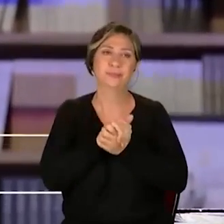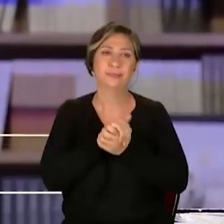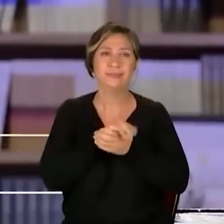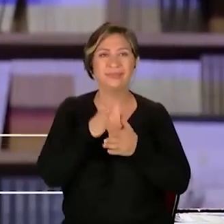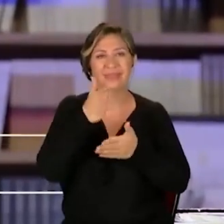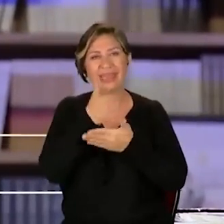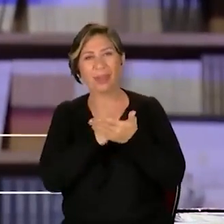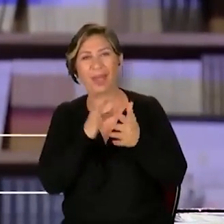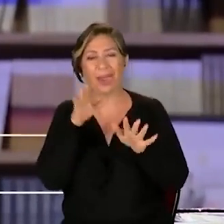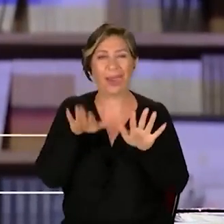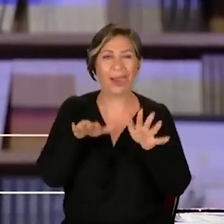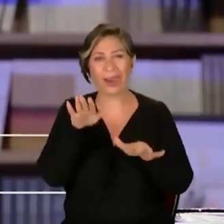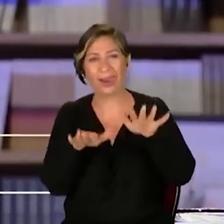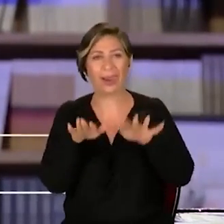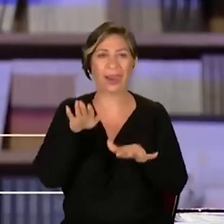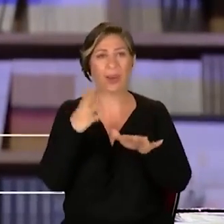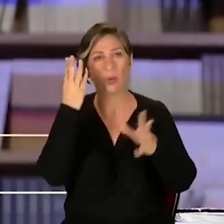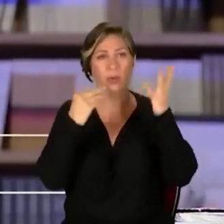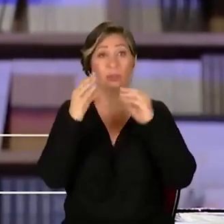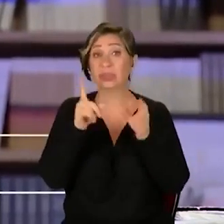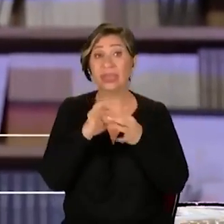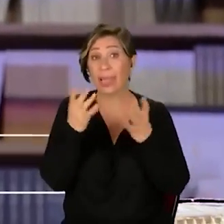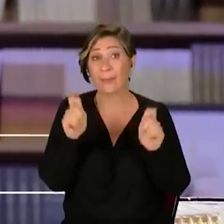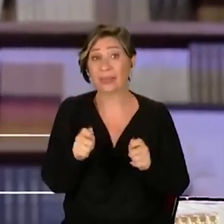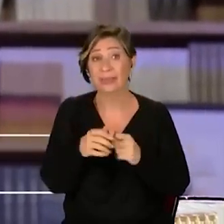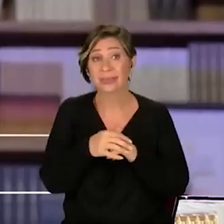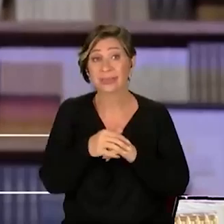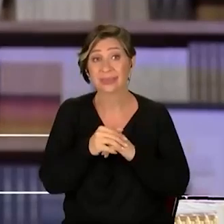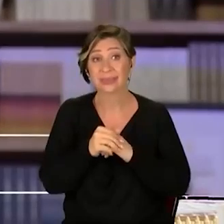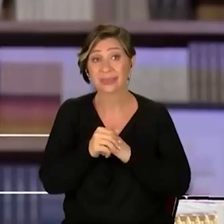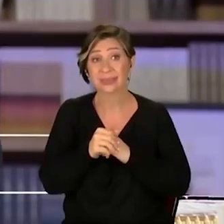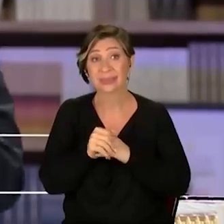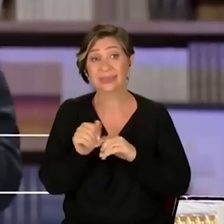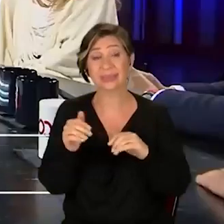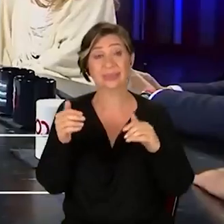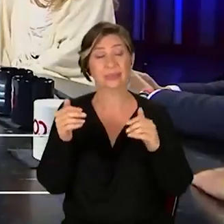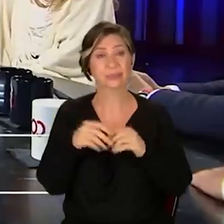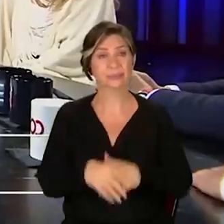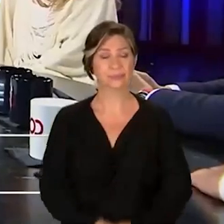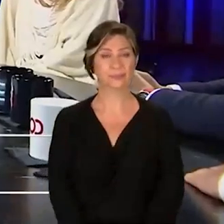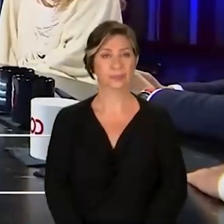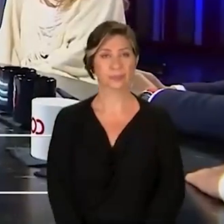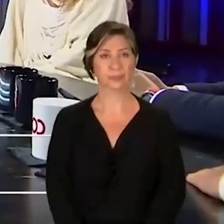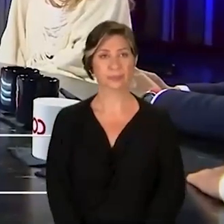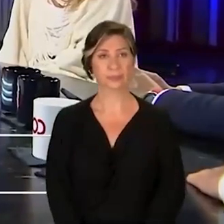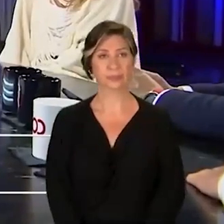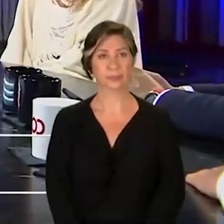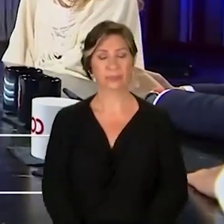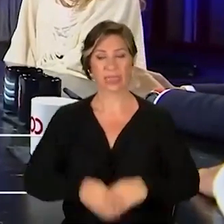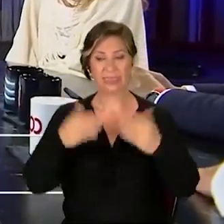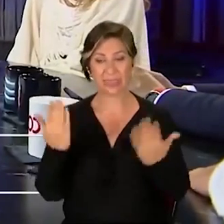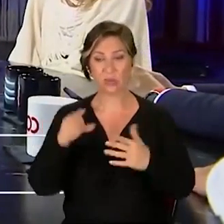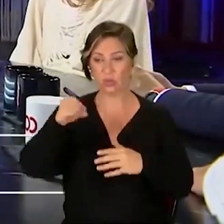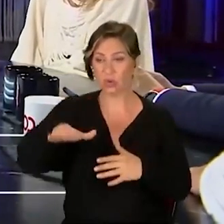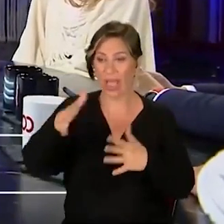yarım yamalak başka bir teknikle öğrenirler. Bunu niye yaparız? Zaten çocukken aldığımız